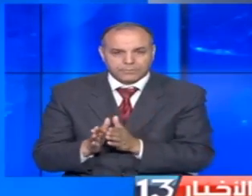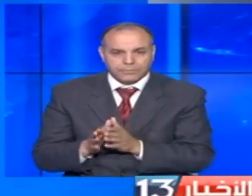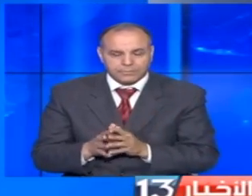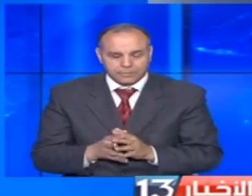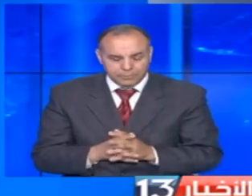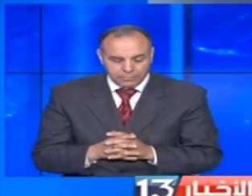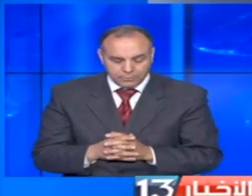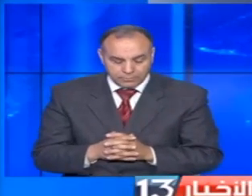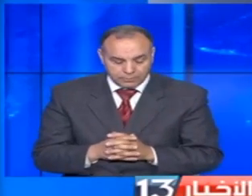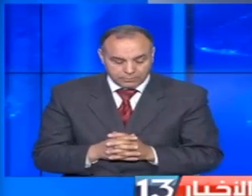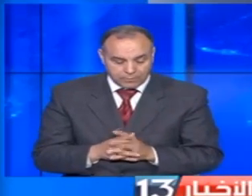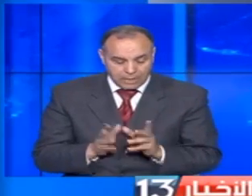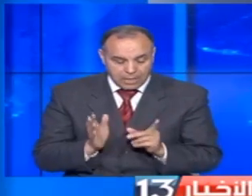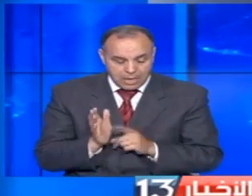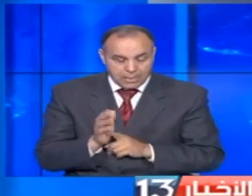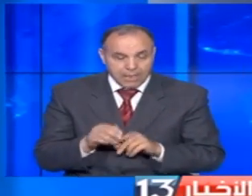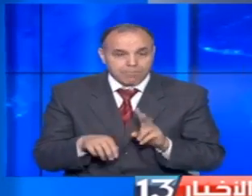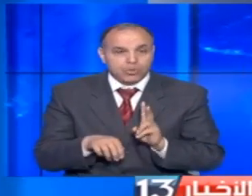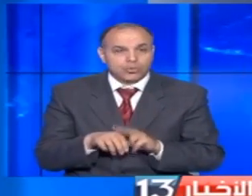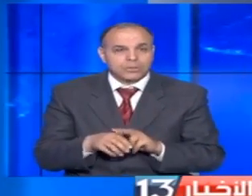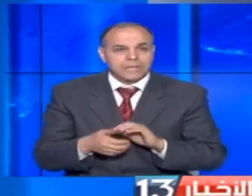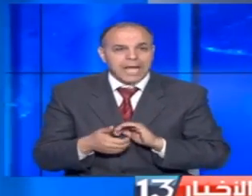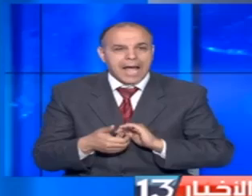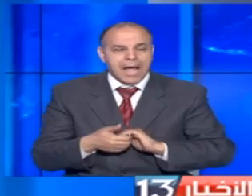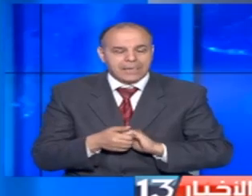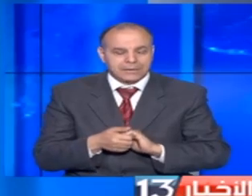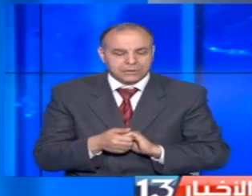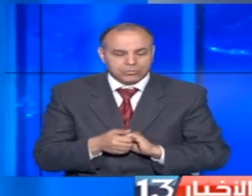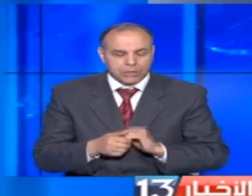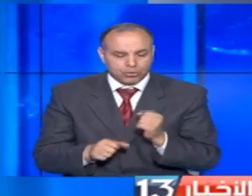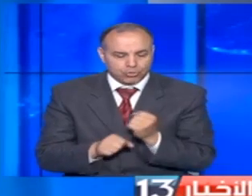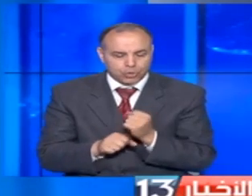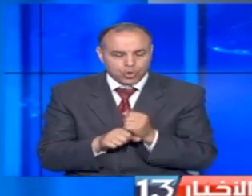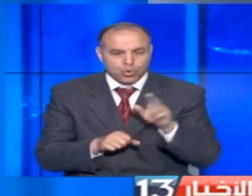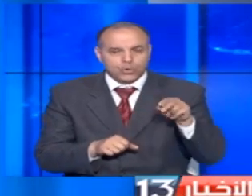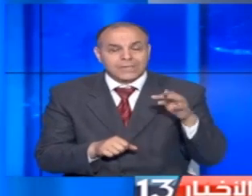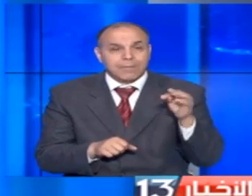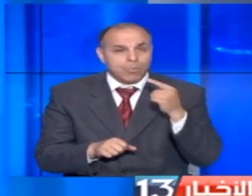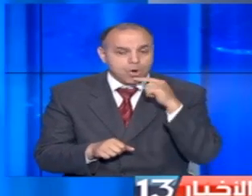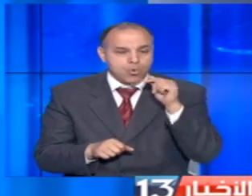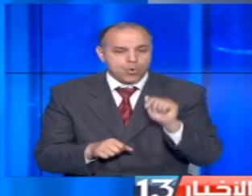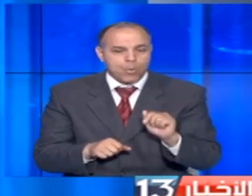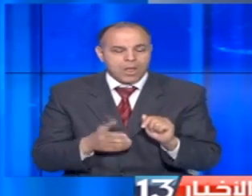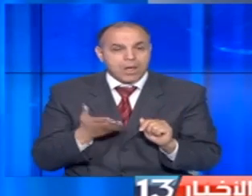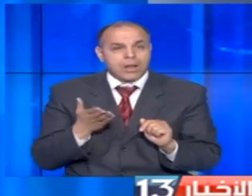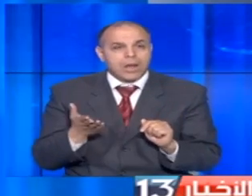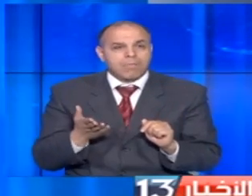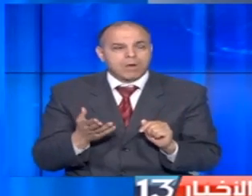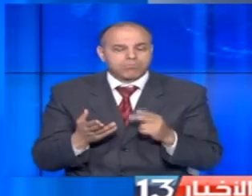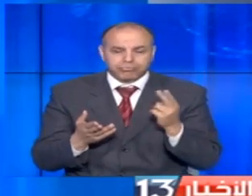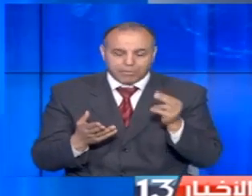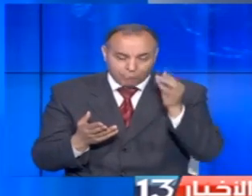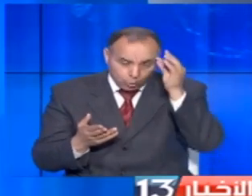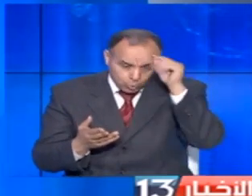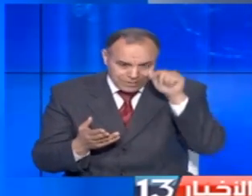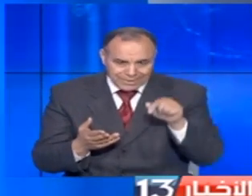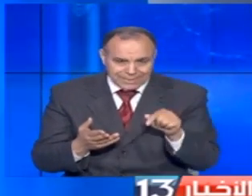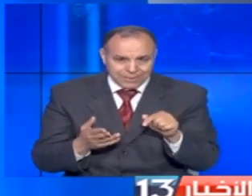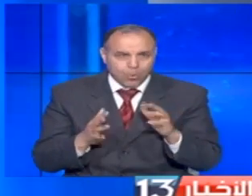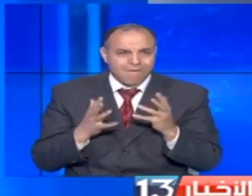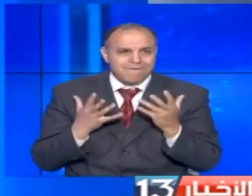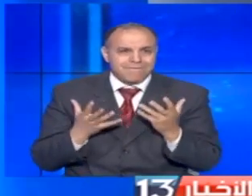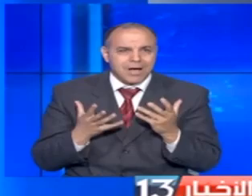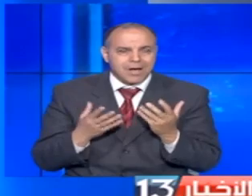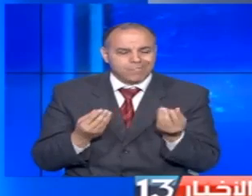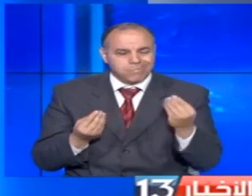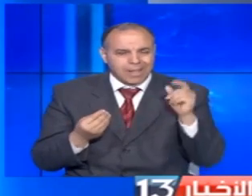الامتيازات اكد الامين العام للاتحاد العام التونسي للشغل نور الدين الطبوبي اليوم انه لا مكان في تونس لمن يريد